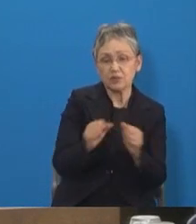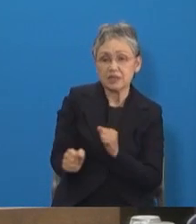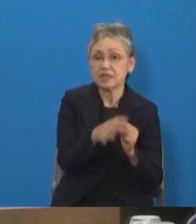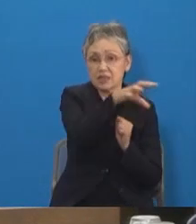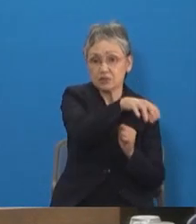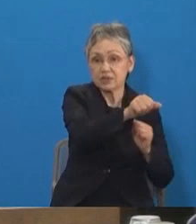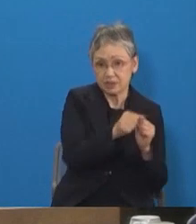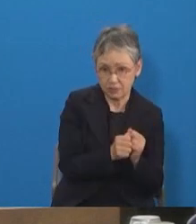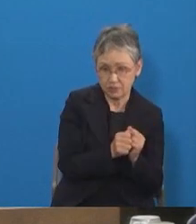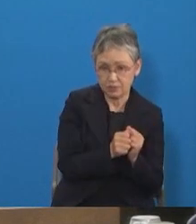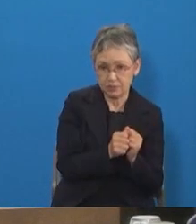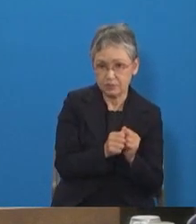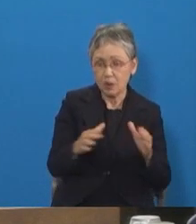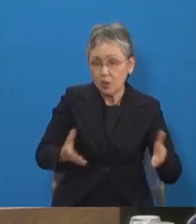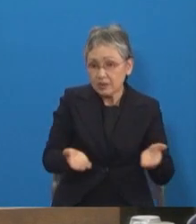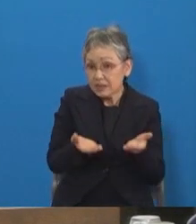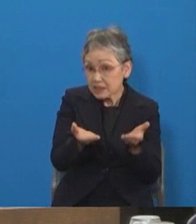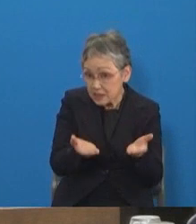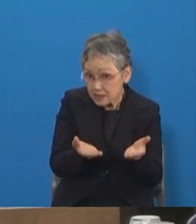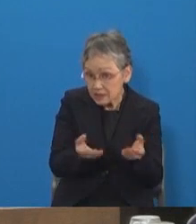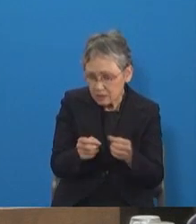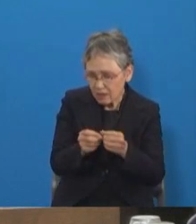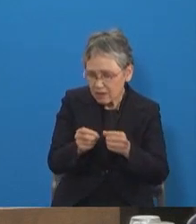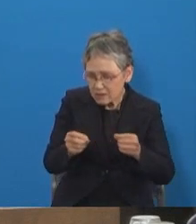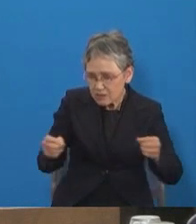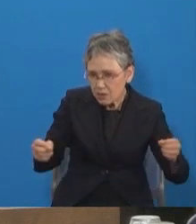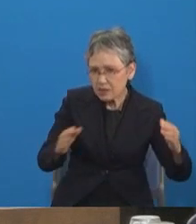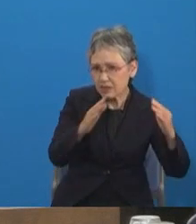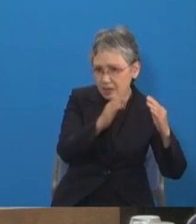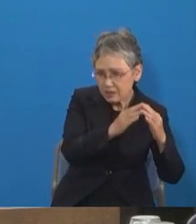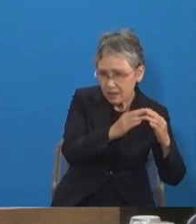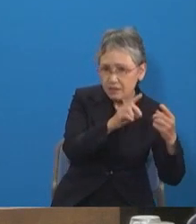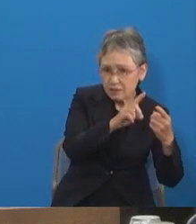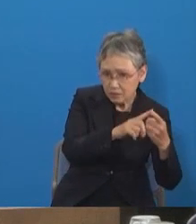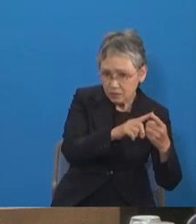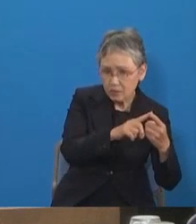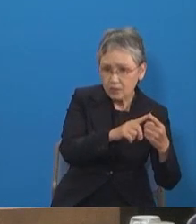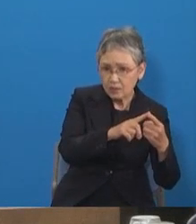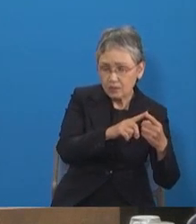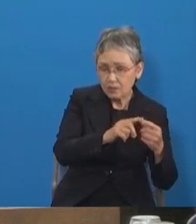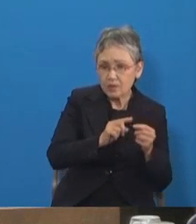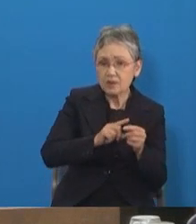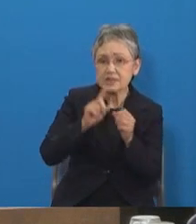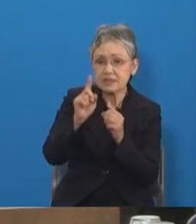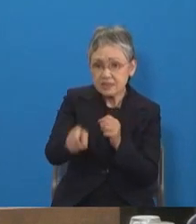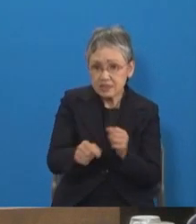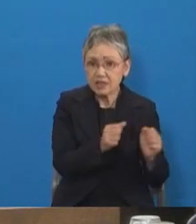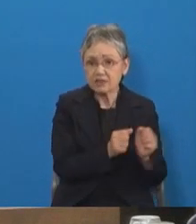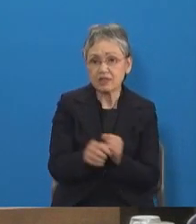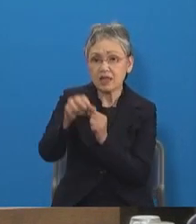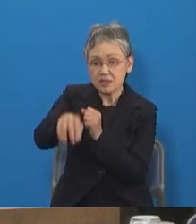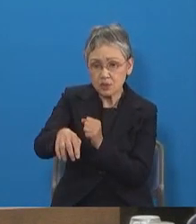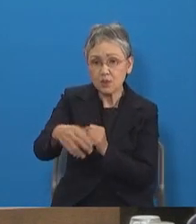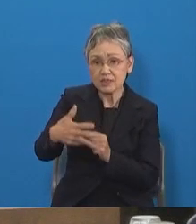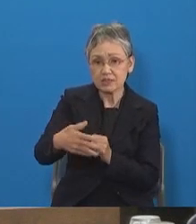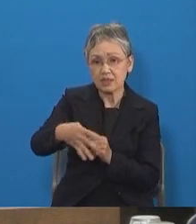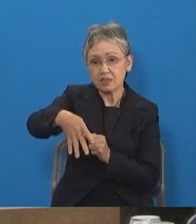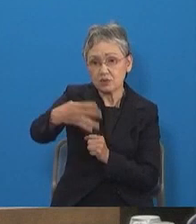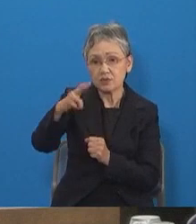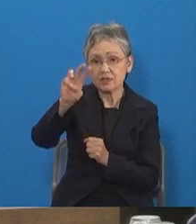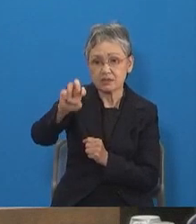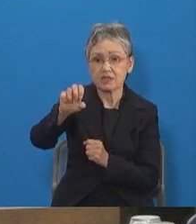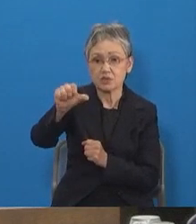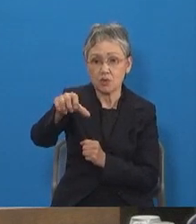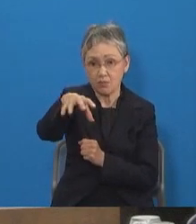期の避難が必要な場合に開設される指定避難所が市内435箇所、災害